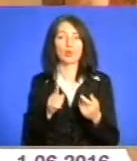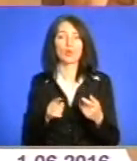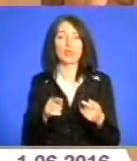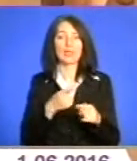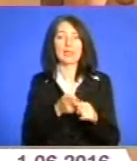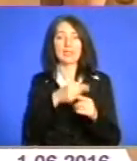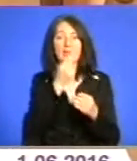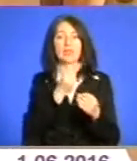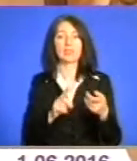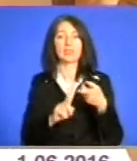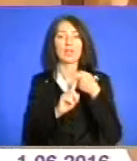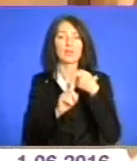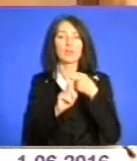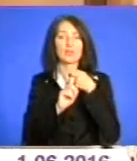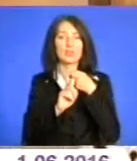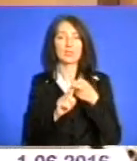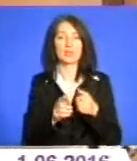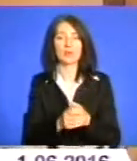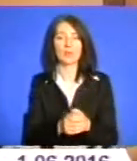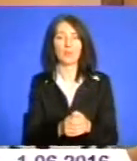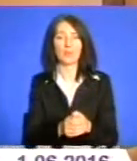бы, ну, она не впритык, вот,